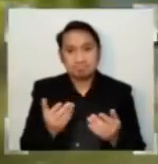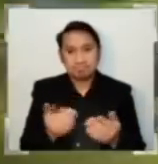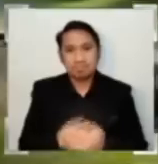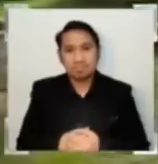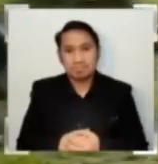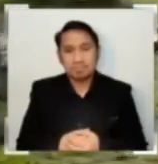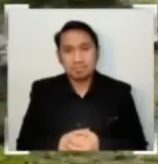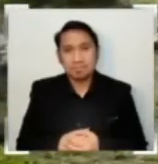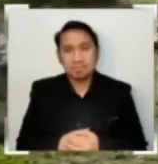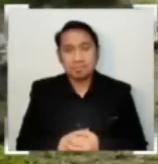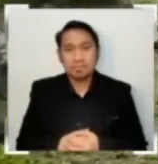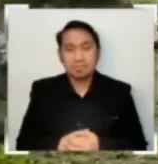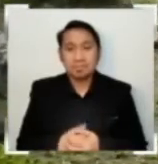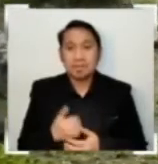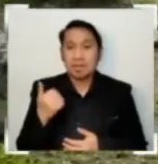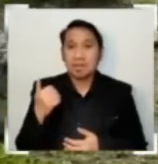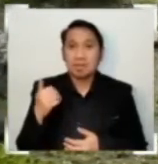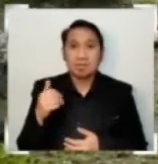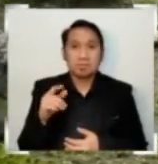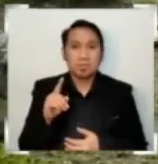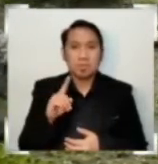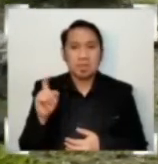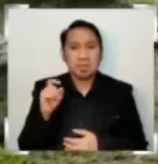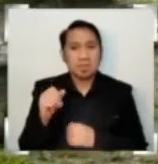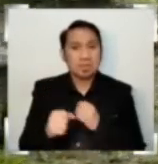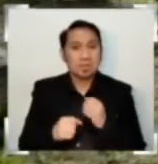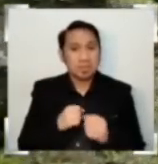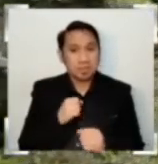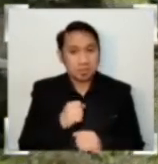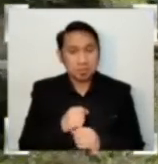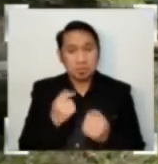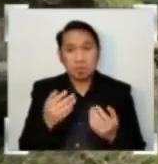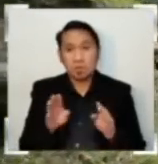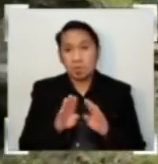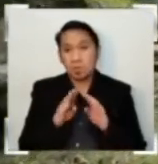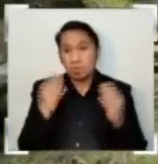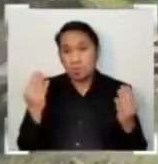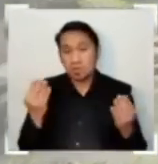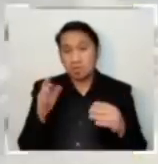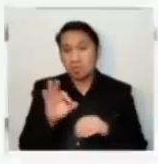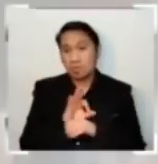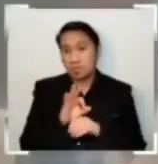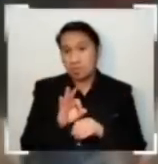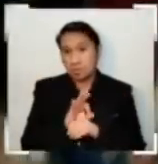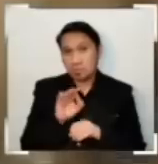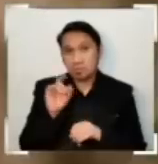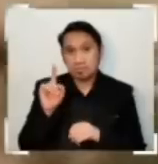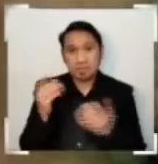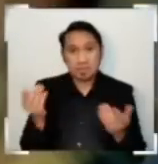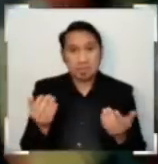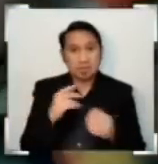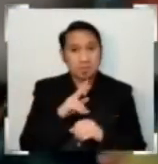Mahigit isang siglo na ang lumipas mula nang buksan ang pinakaunang paggawaan ng lambanog sa bansa.